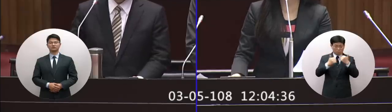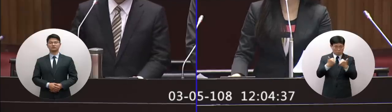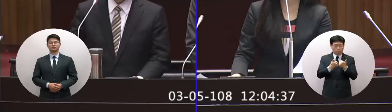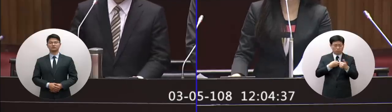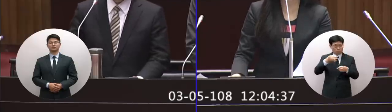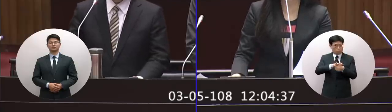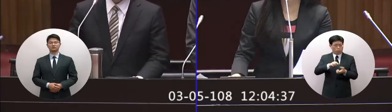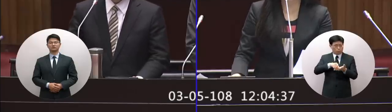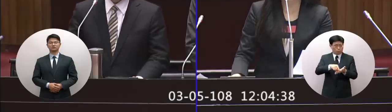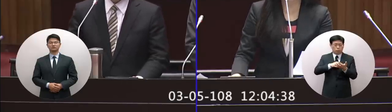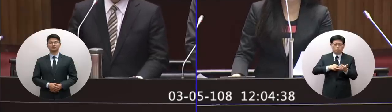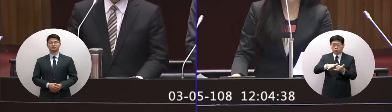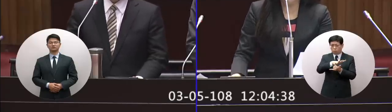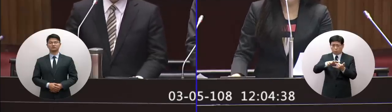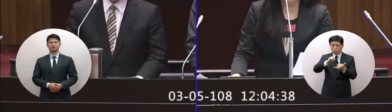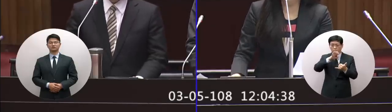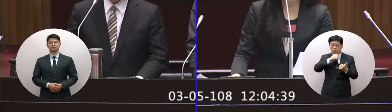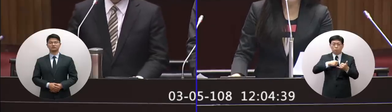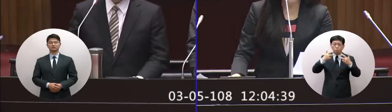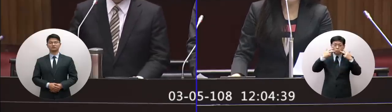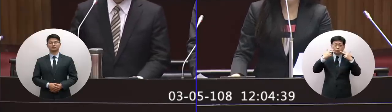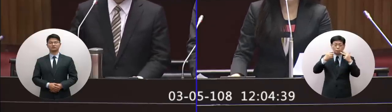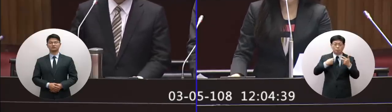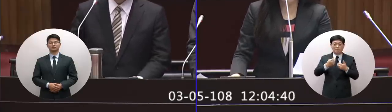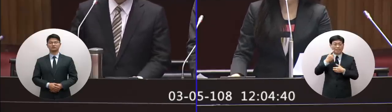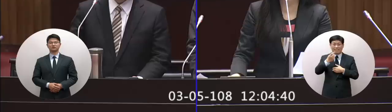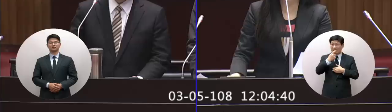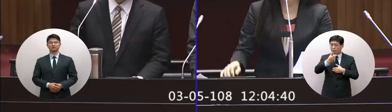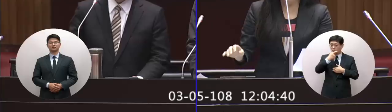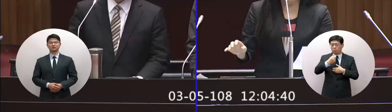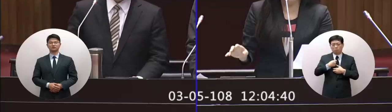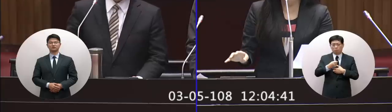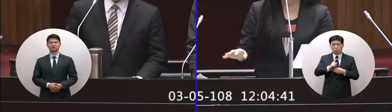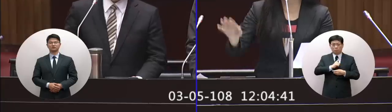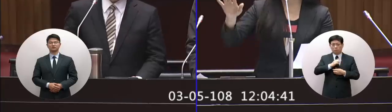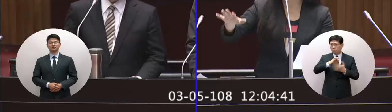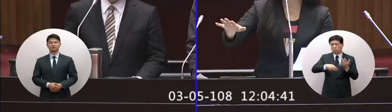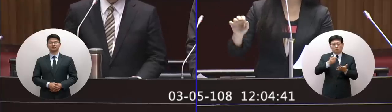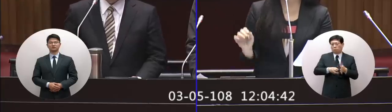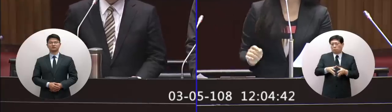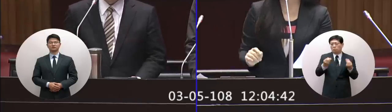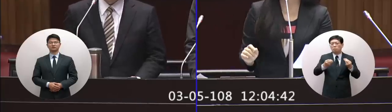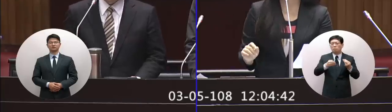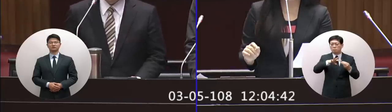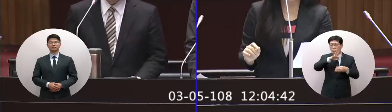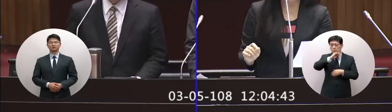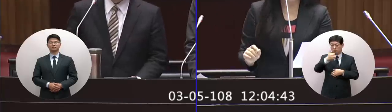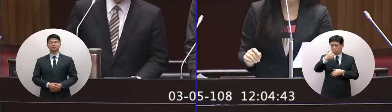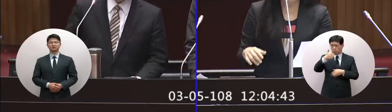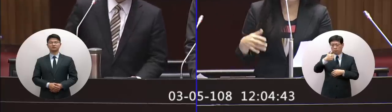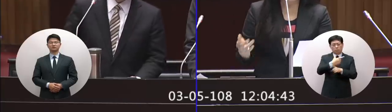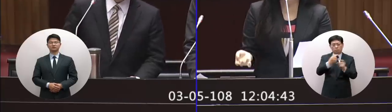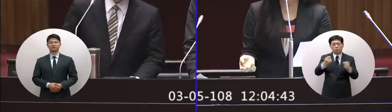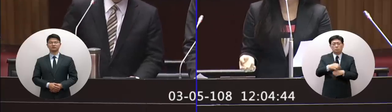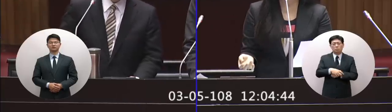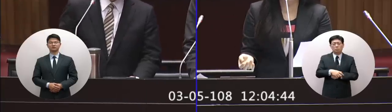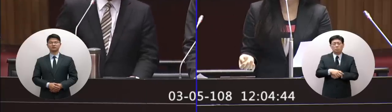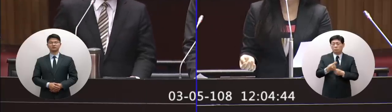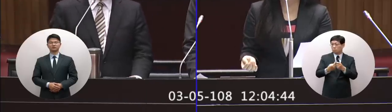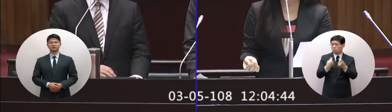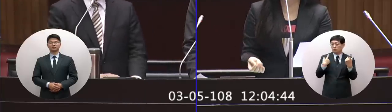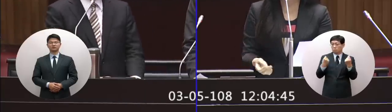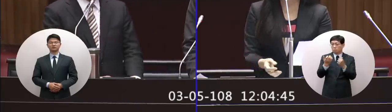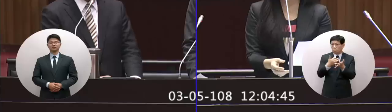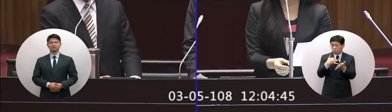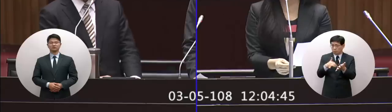推动补助全国原住民的这个装置假牙不排付，那也而且是降到55岁，那我也在去年